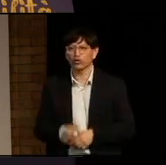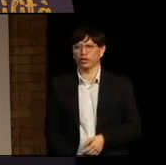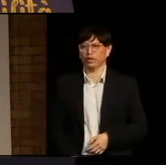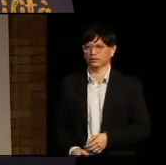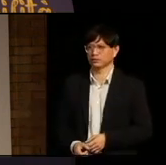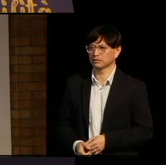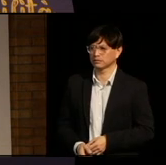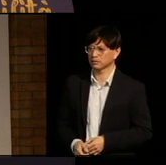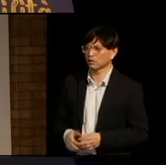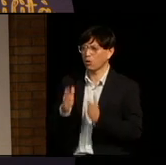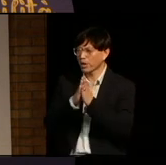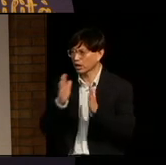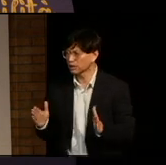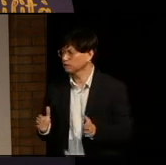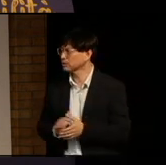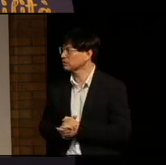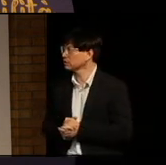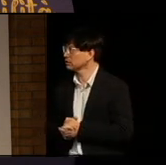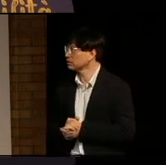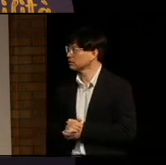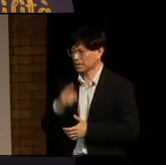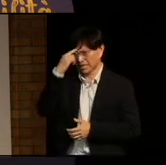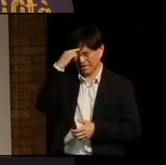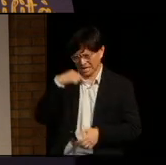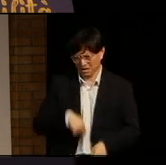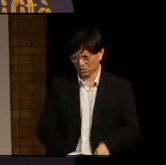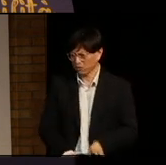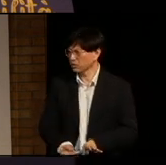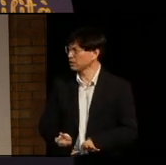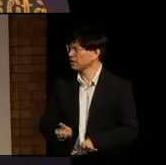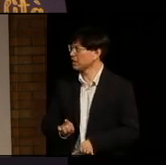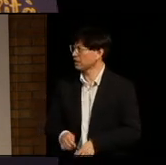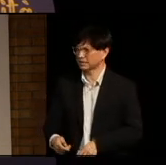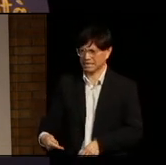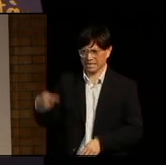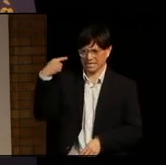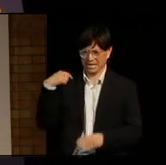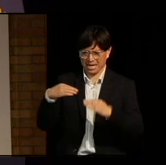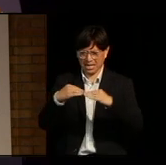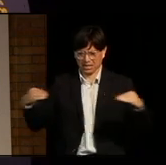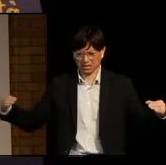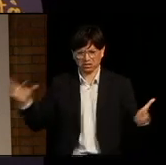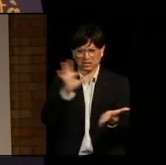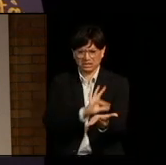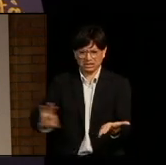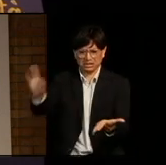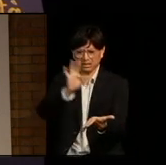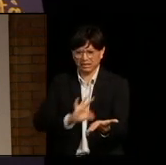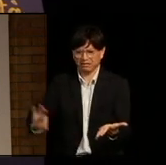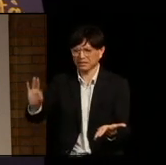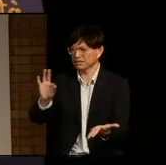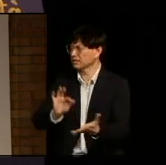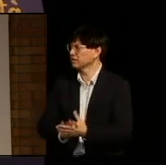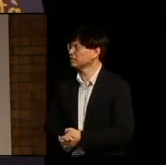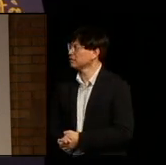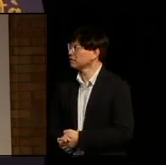o tante volte anche no di terapeuti dietro la scrivania o dietro il banco dell'aula del catechismo